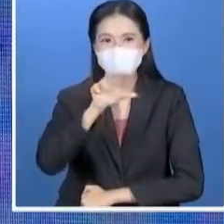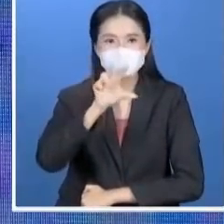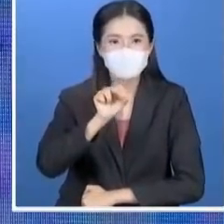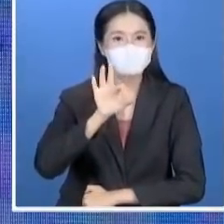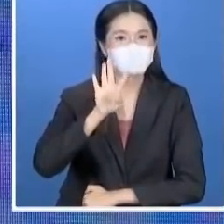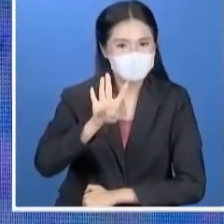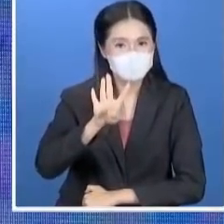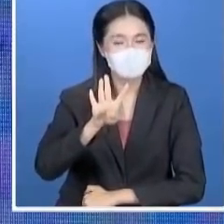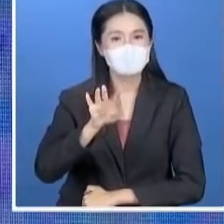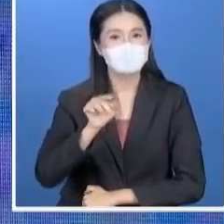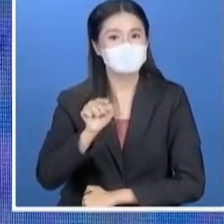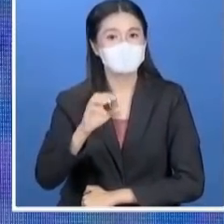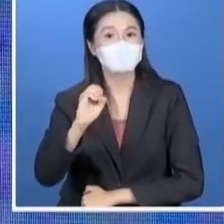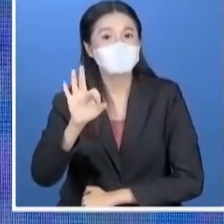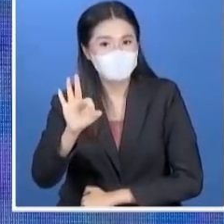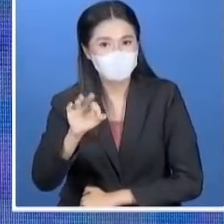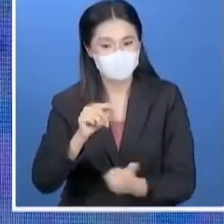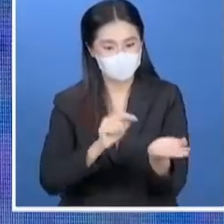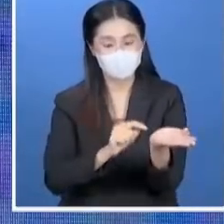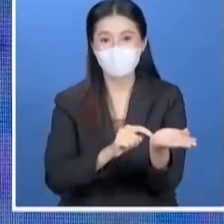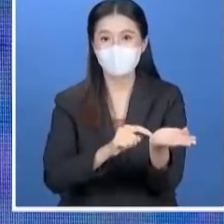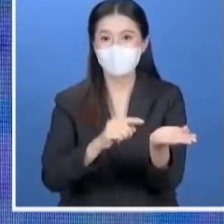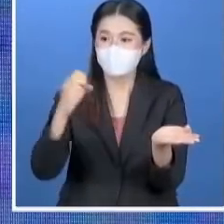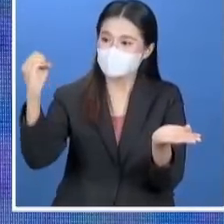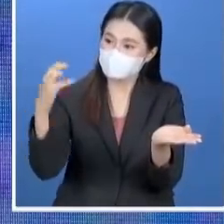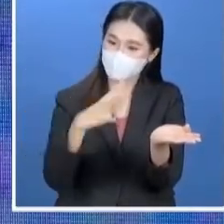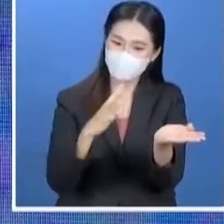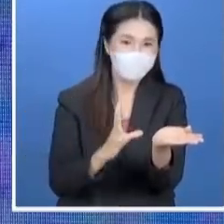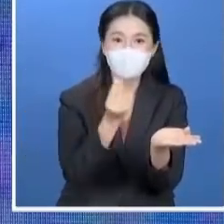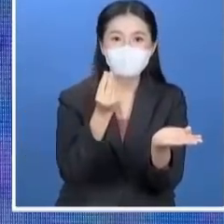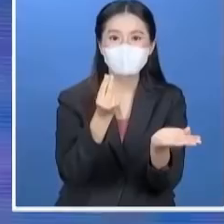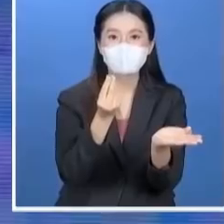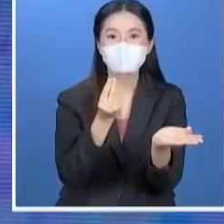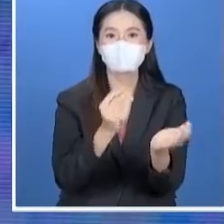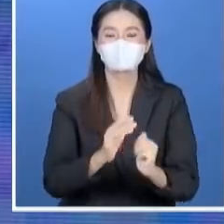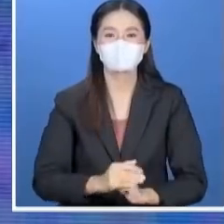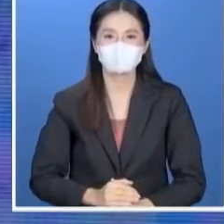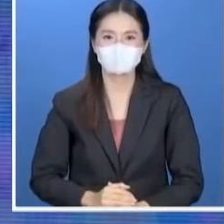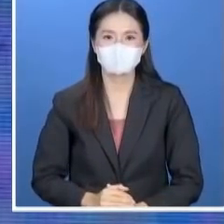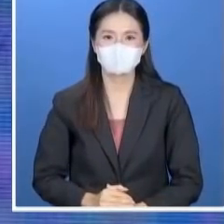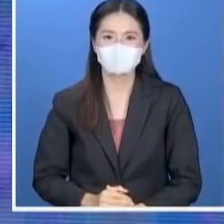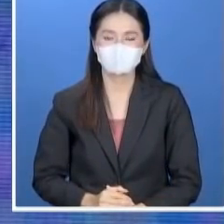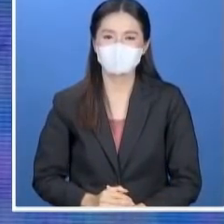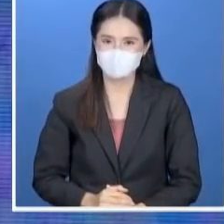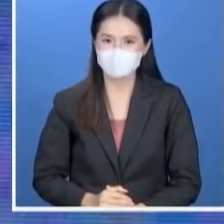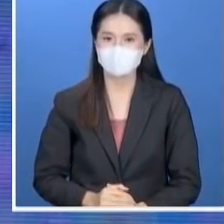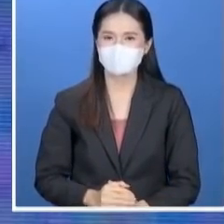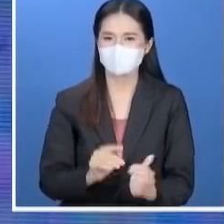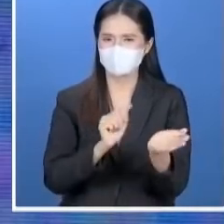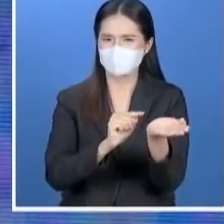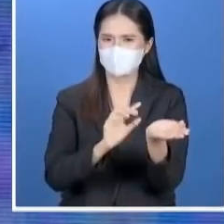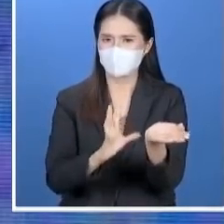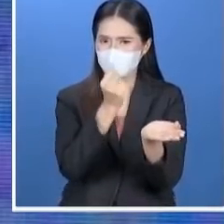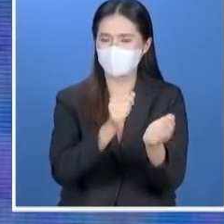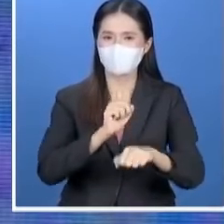22:34:09 เนี่ยแสงเงานี้ได้หายไปนะครับได้หายไปก็วินาทีที่หายไปนั้น